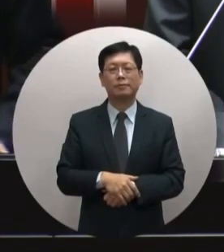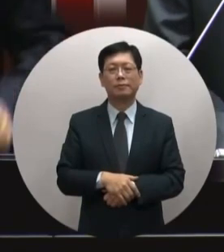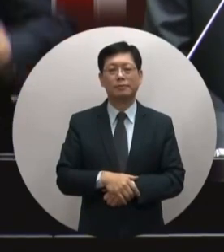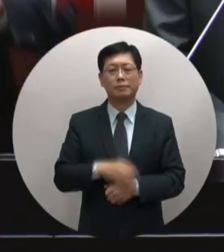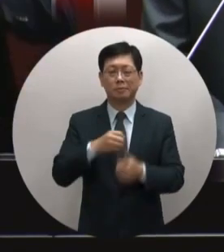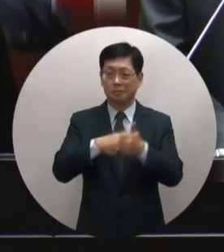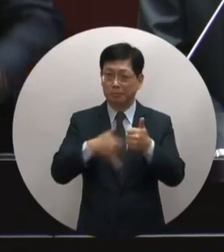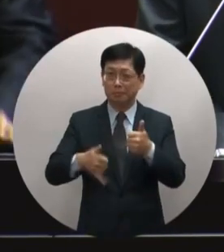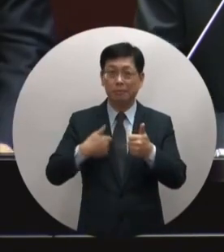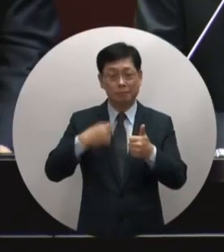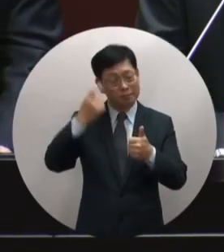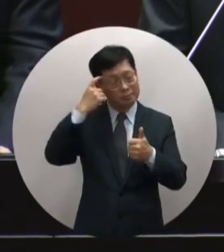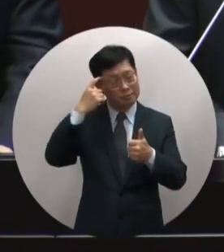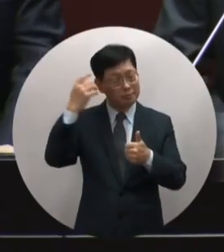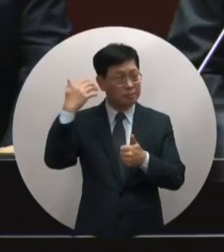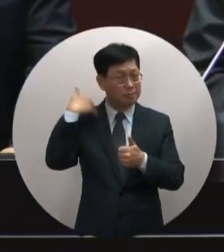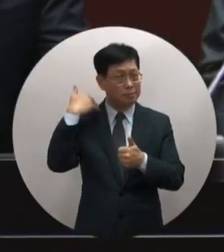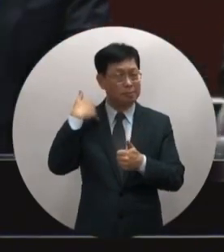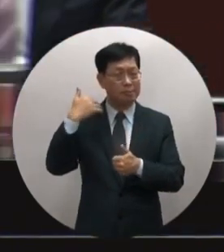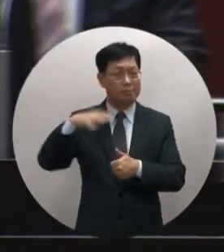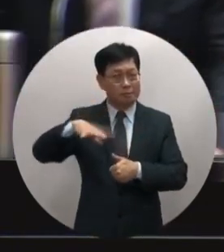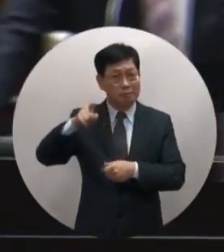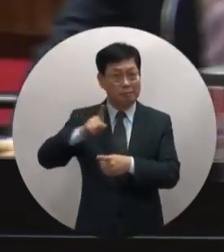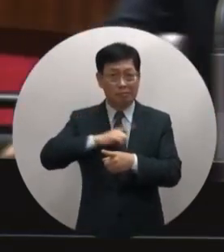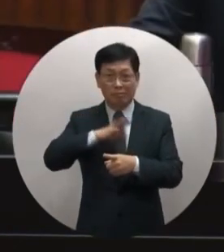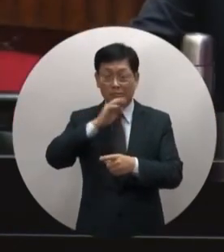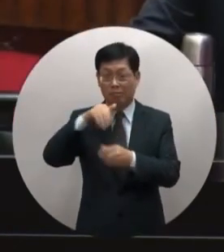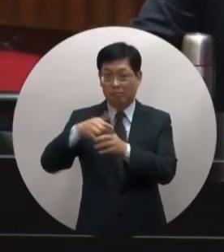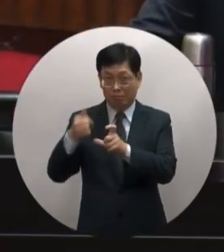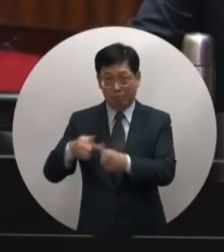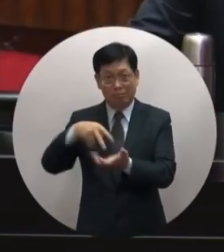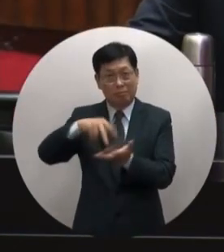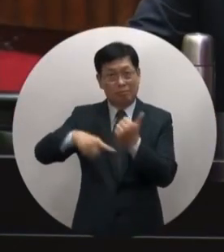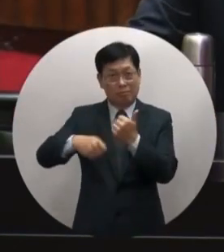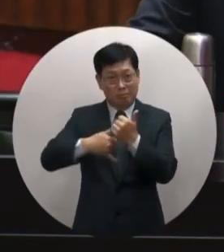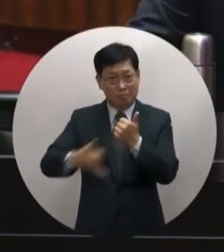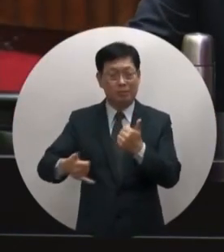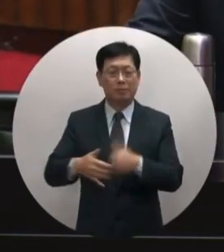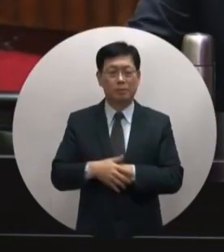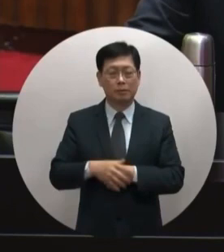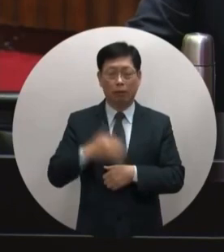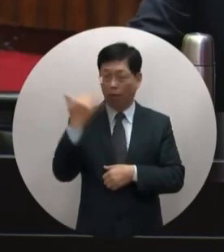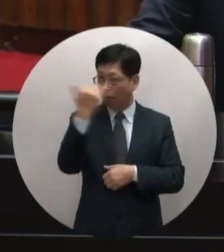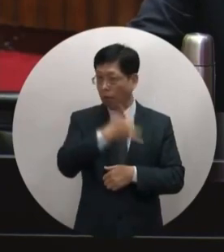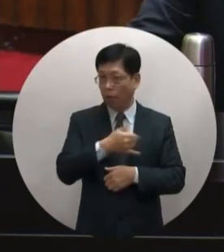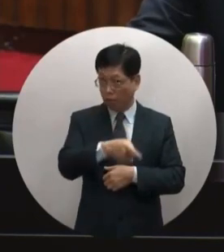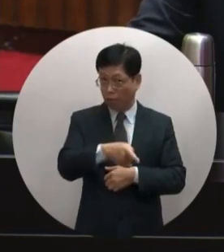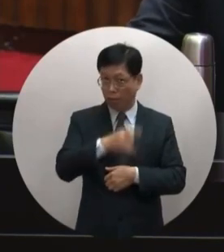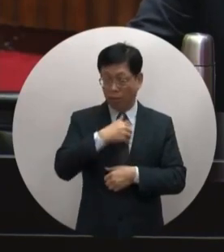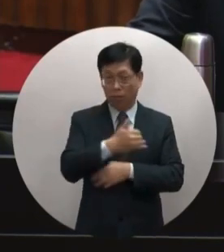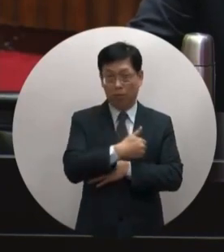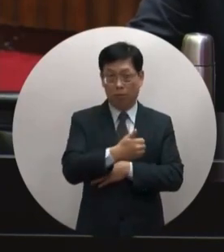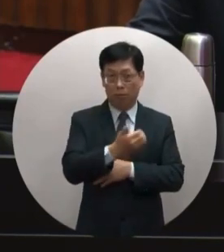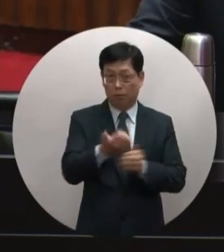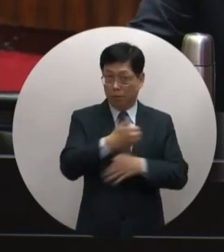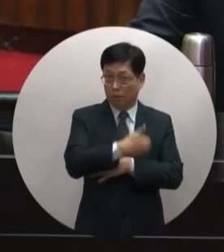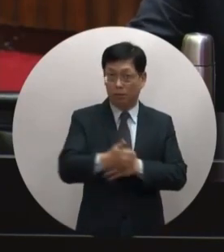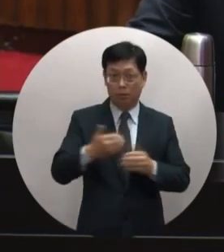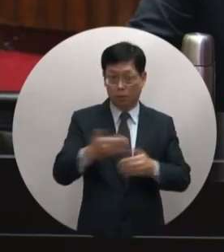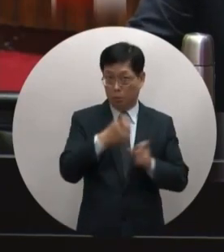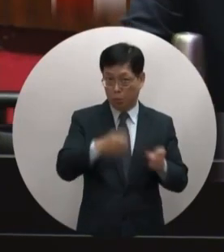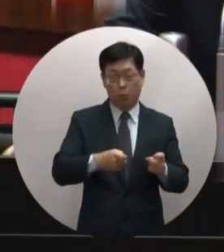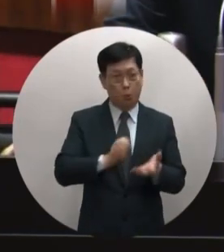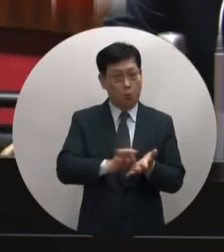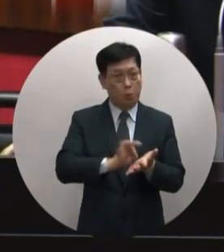委員我想當初你作為選區的立委一定沒有想到錢正宜港經費